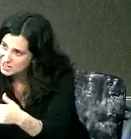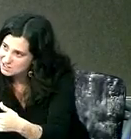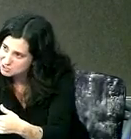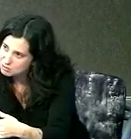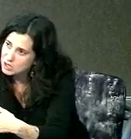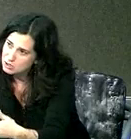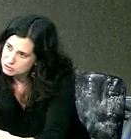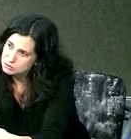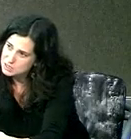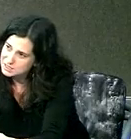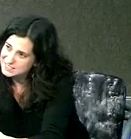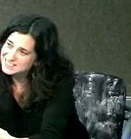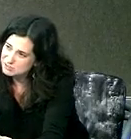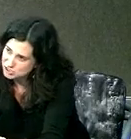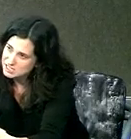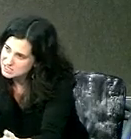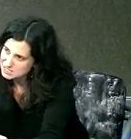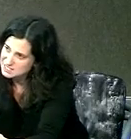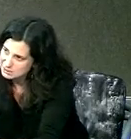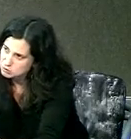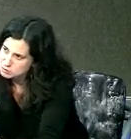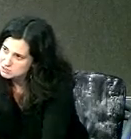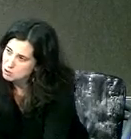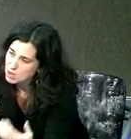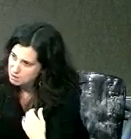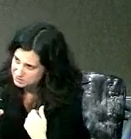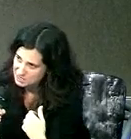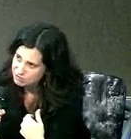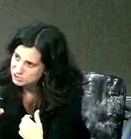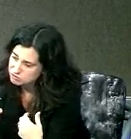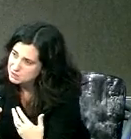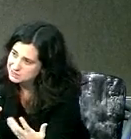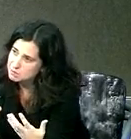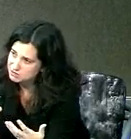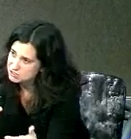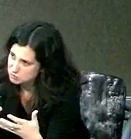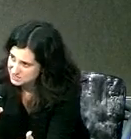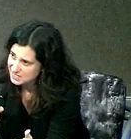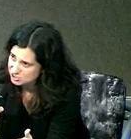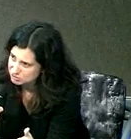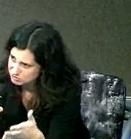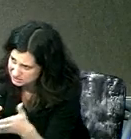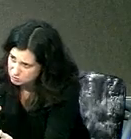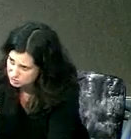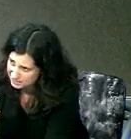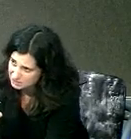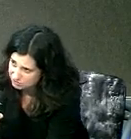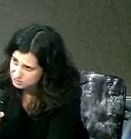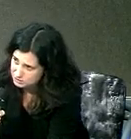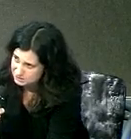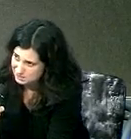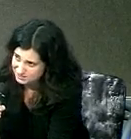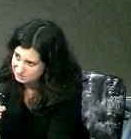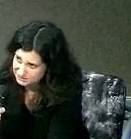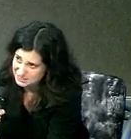prochaines générations sur les dangers de cette consommation. Mais effectivement, dans la prévention sélective qui concerne la